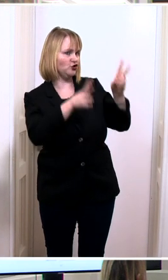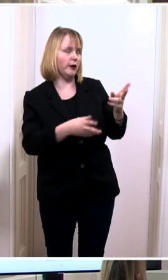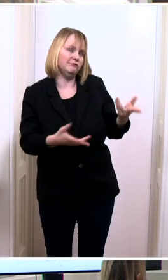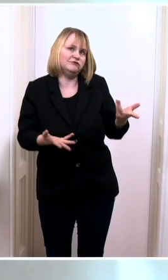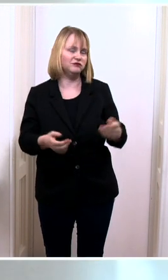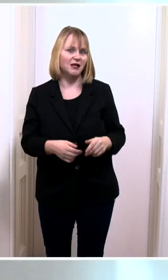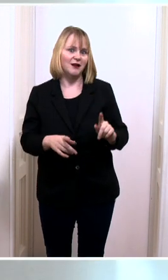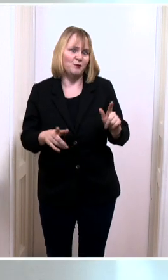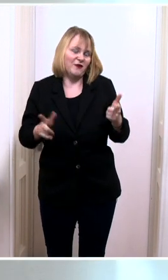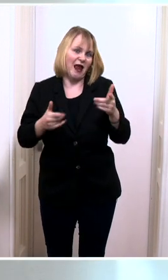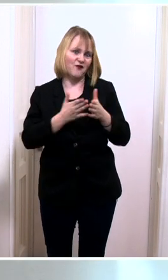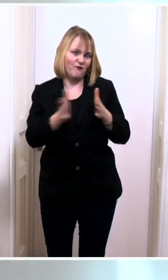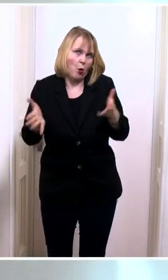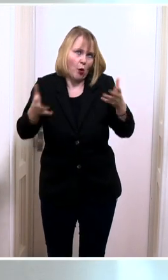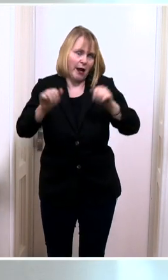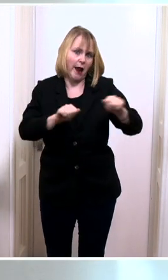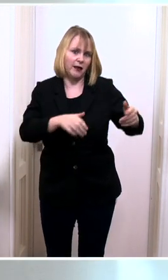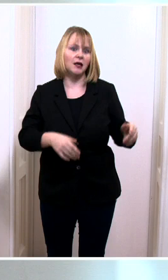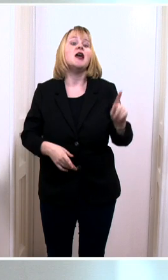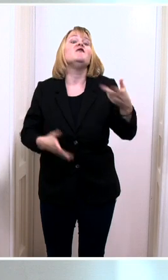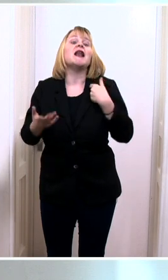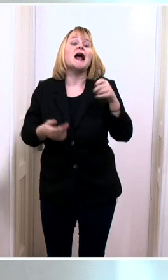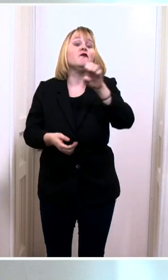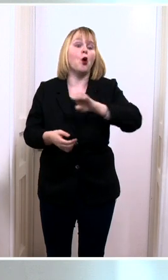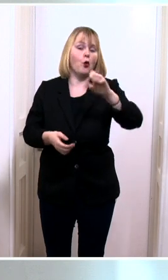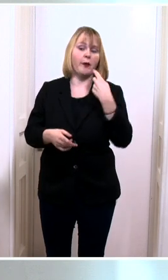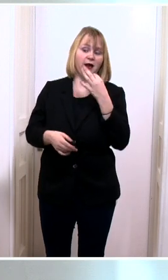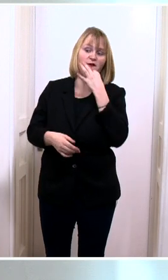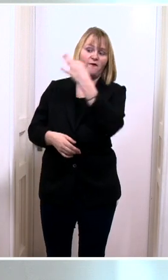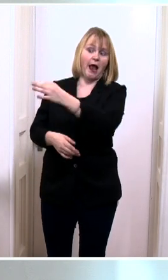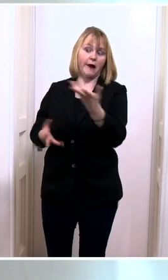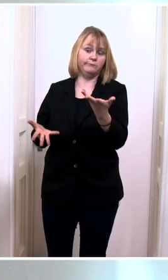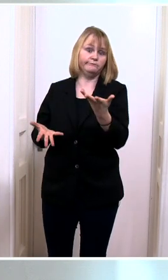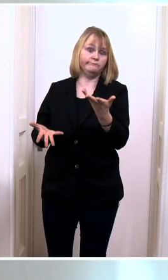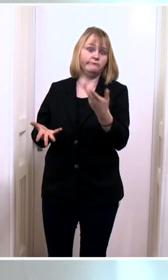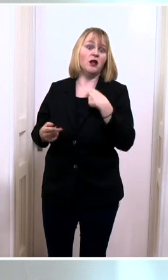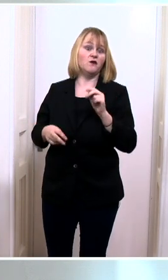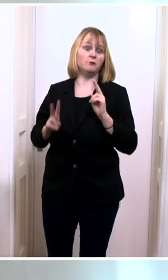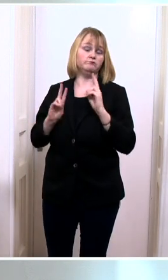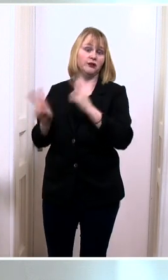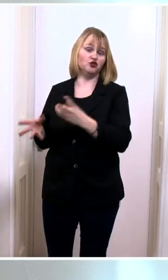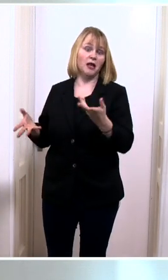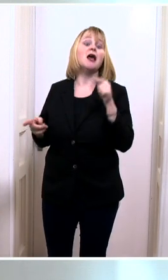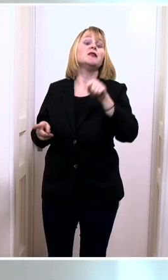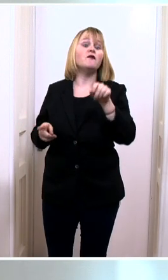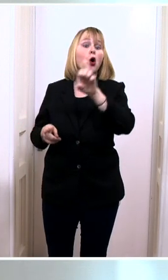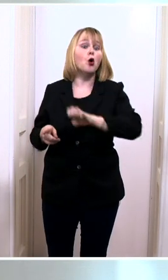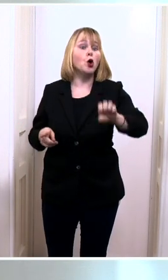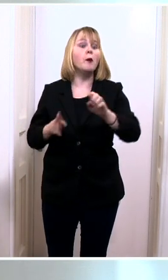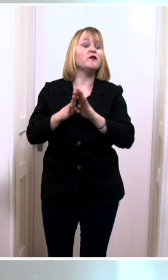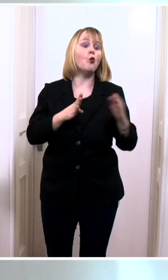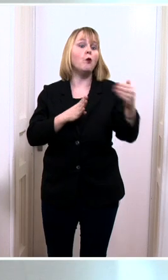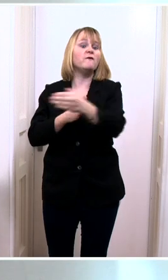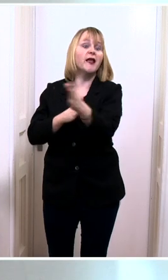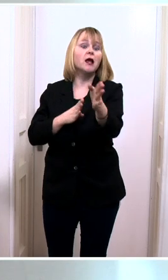eine Möglichkeit gegeben über die europäische Schiene, weil Europa hat ja auch beschafft über den Umwege, über den